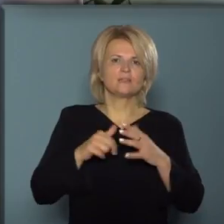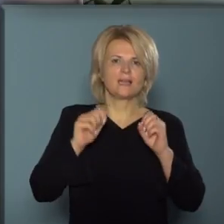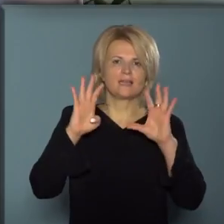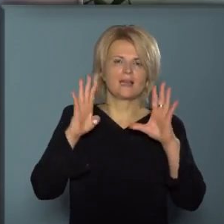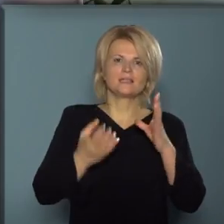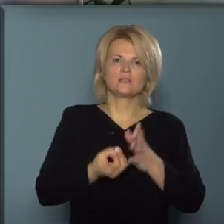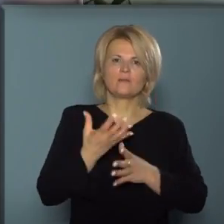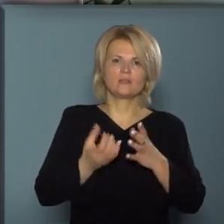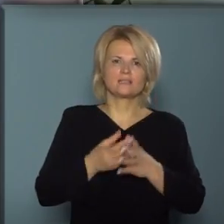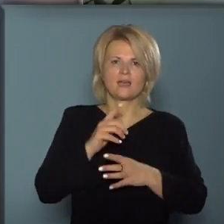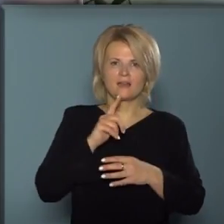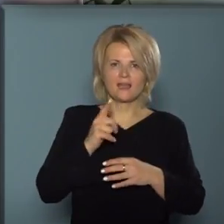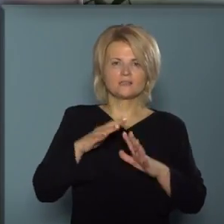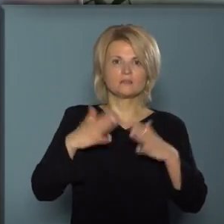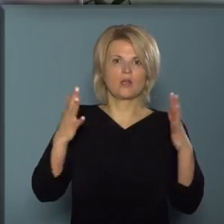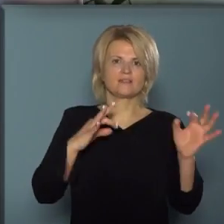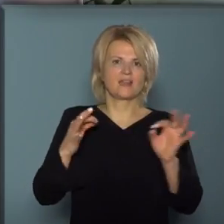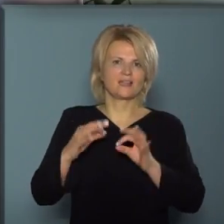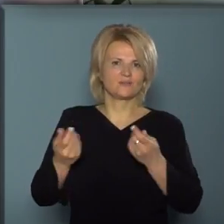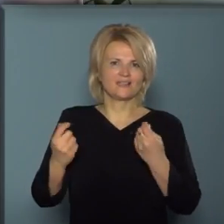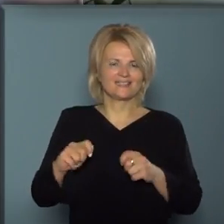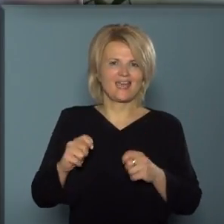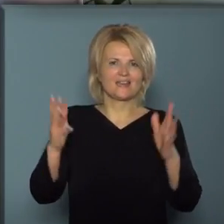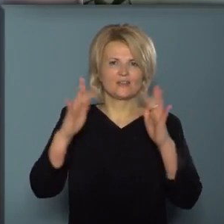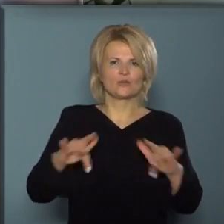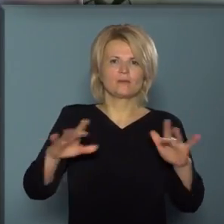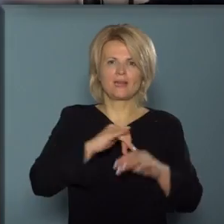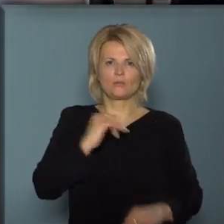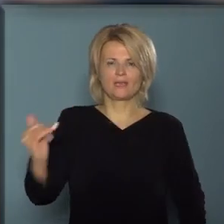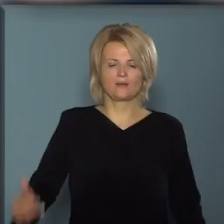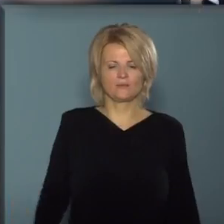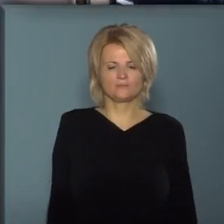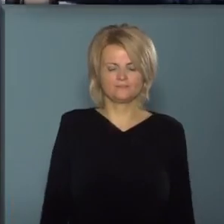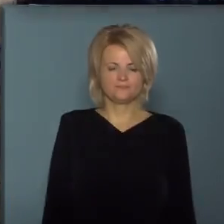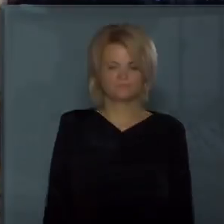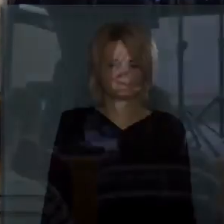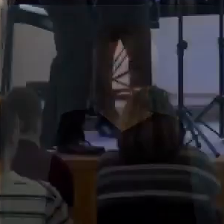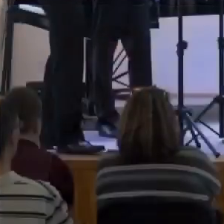2019 tavaszán fogjuk egy nagy rendezvénnyel zárni ezt a jubileumi évet.